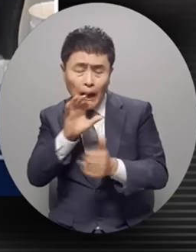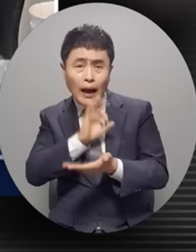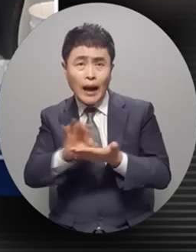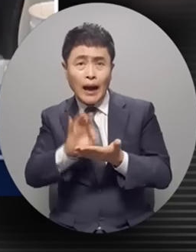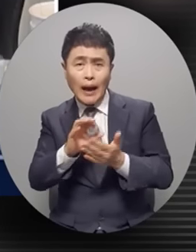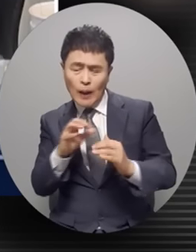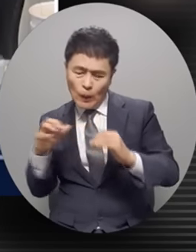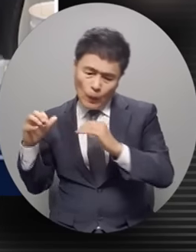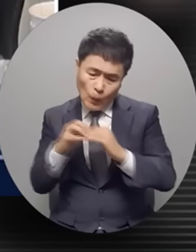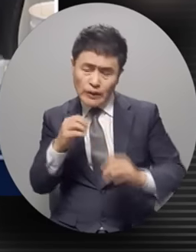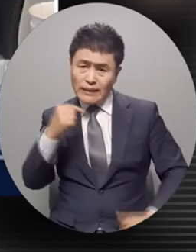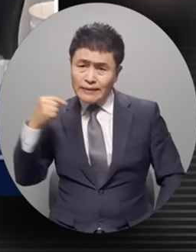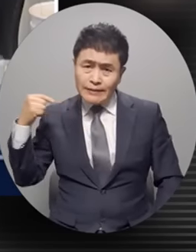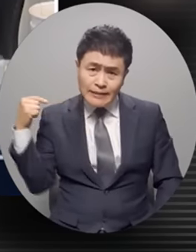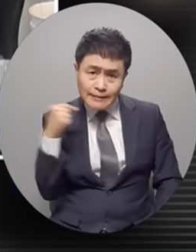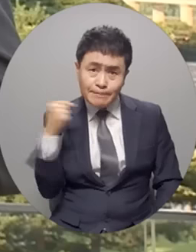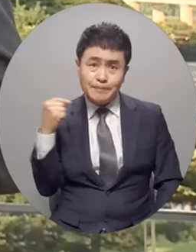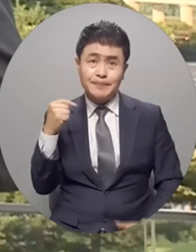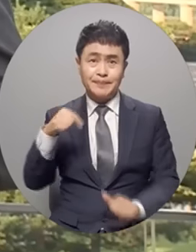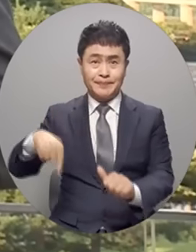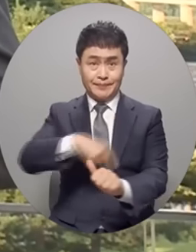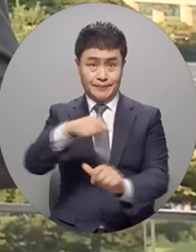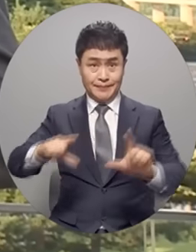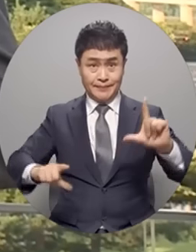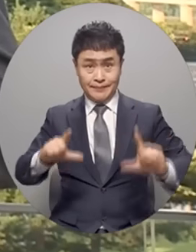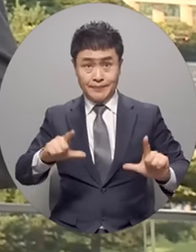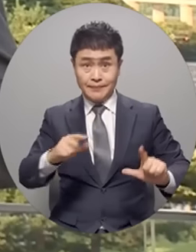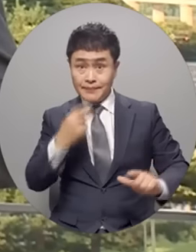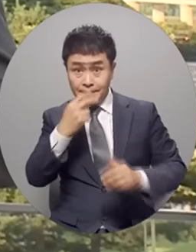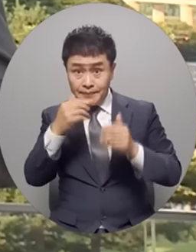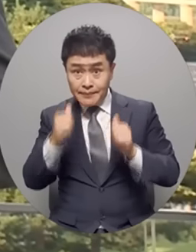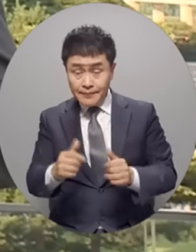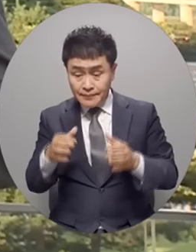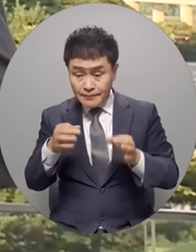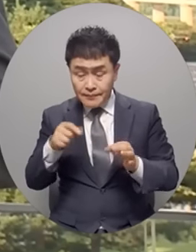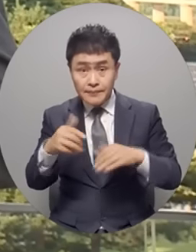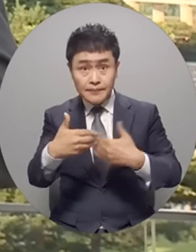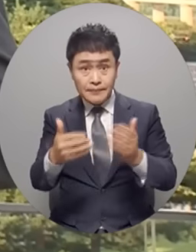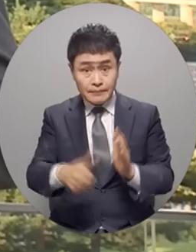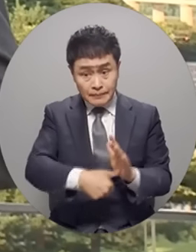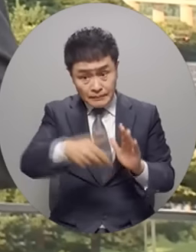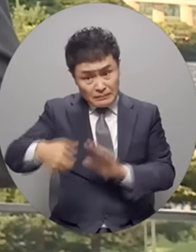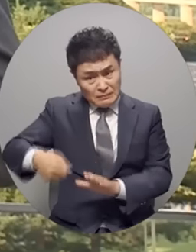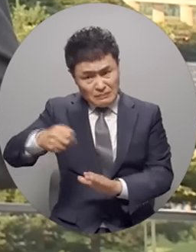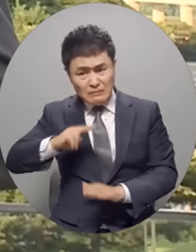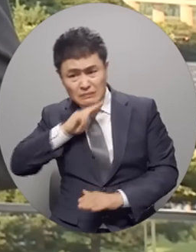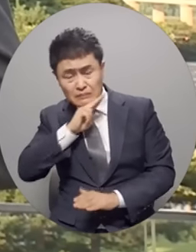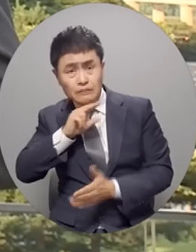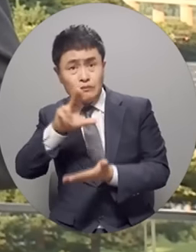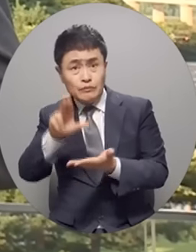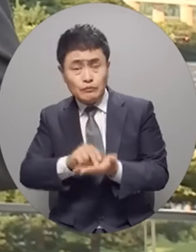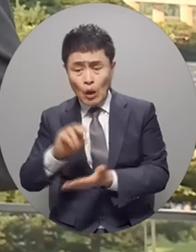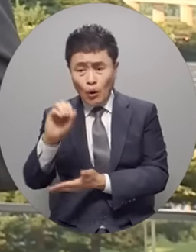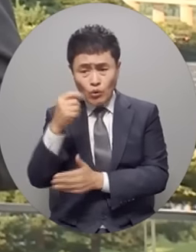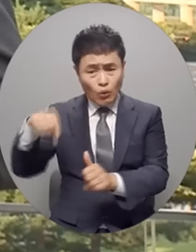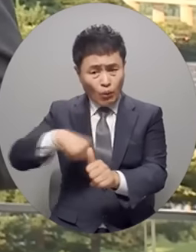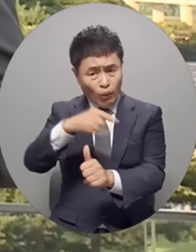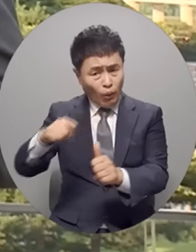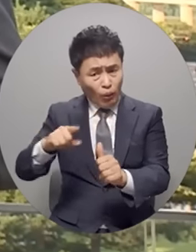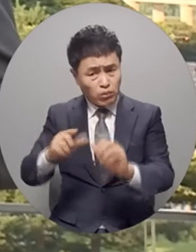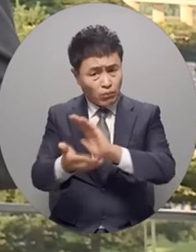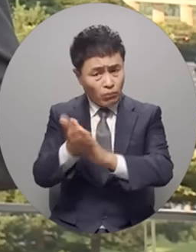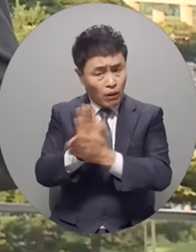공격의 강도를 높여가는. 검찰의 김건희 여사 명품백 의혹 처분으로 여론이 출렁일 수도